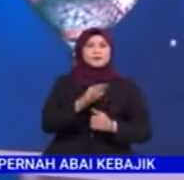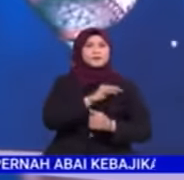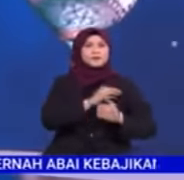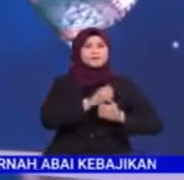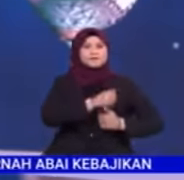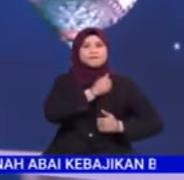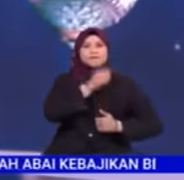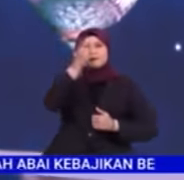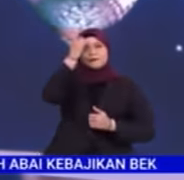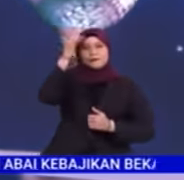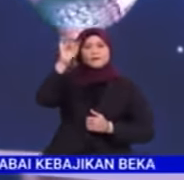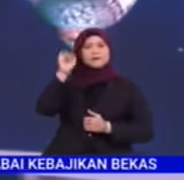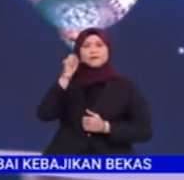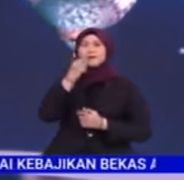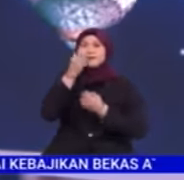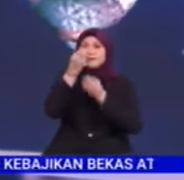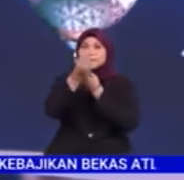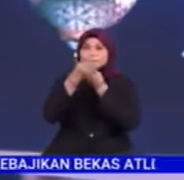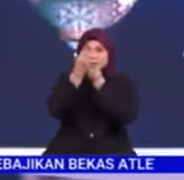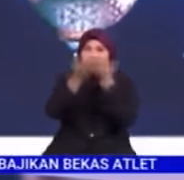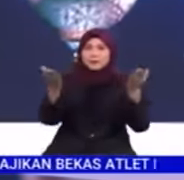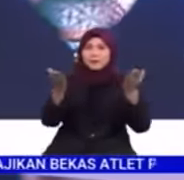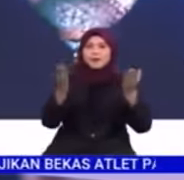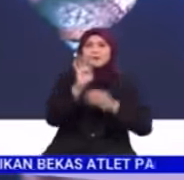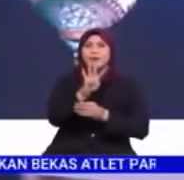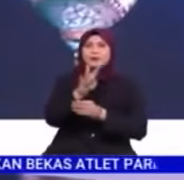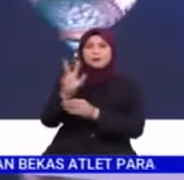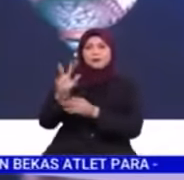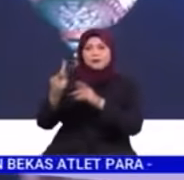pesanan jatuh sweet Misery aku memaklumkan